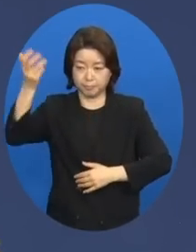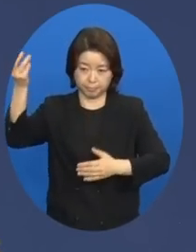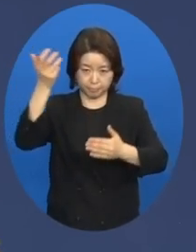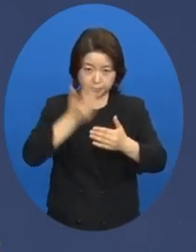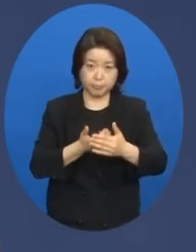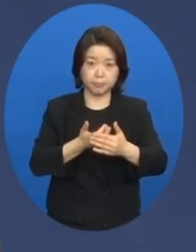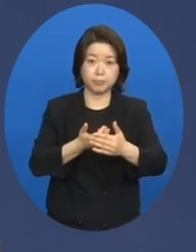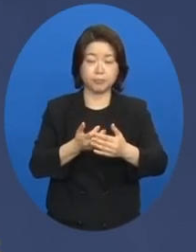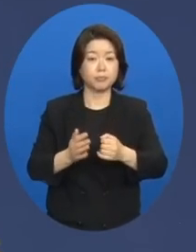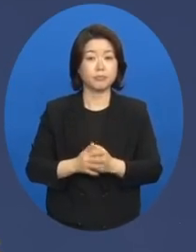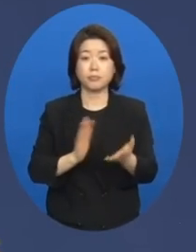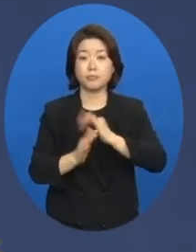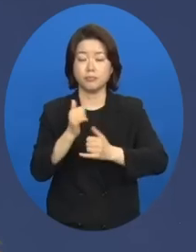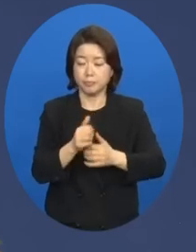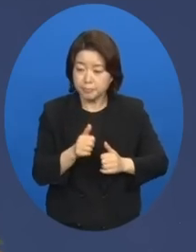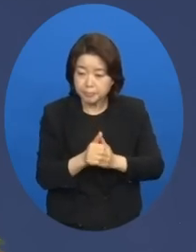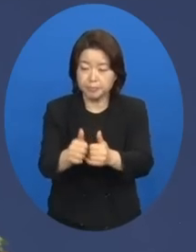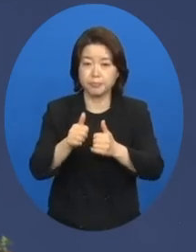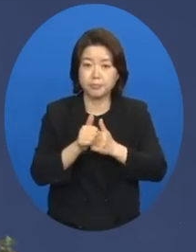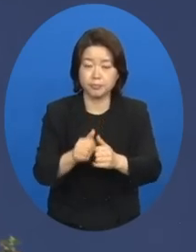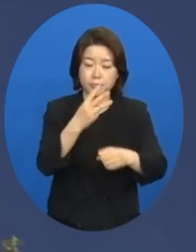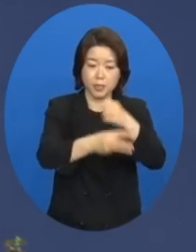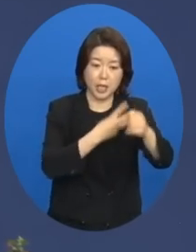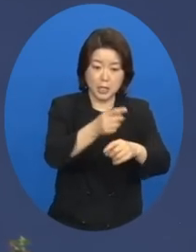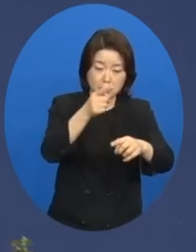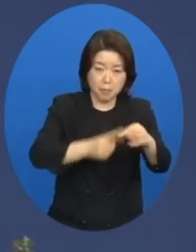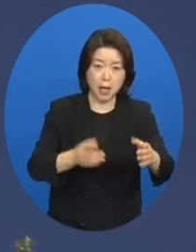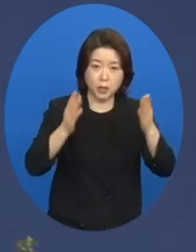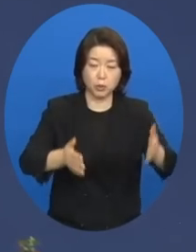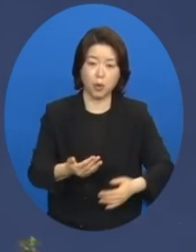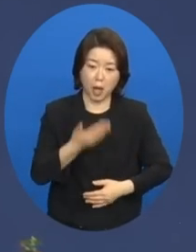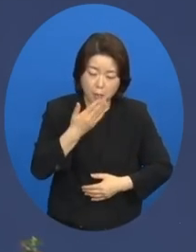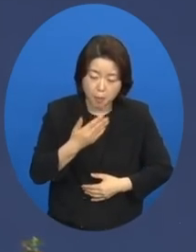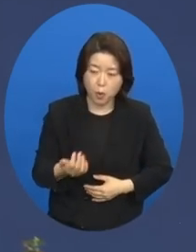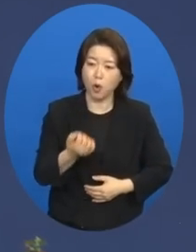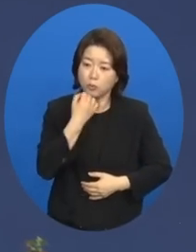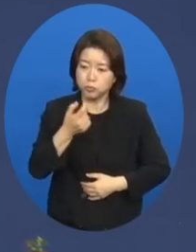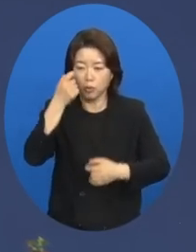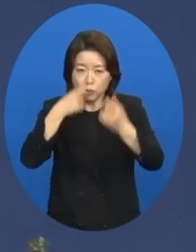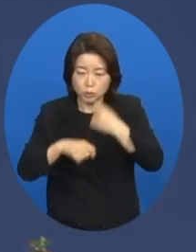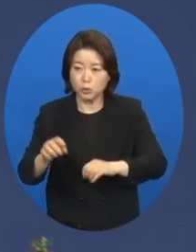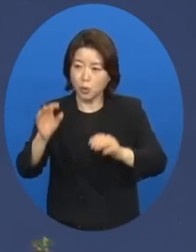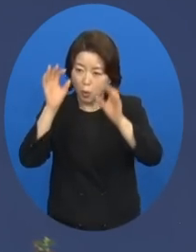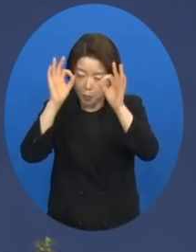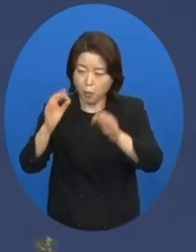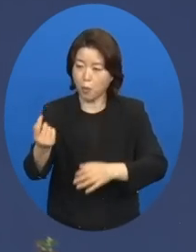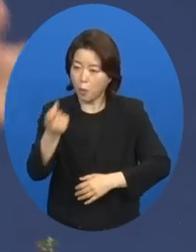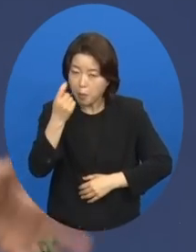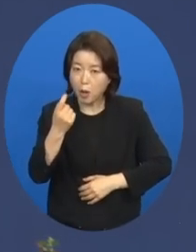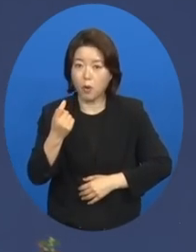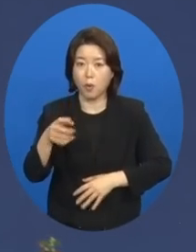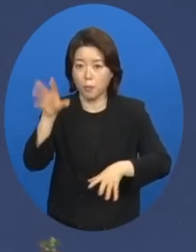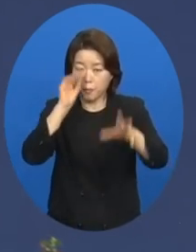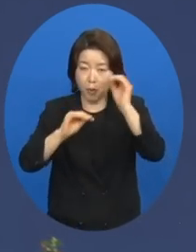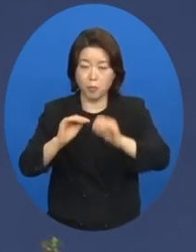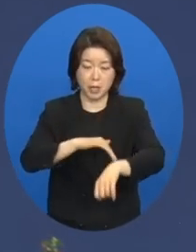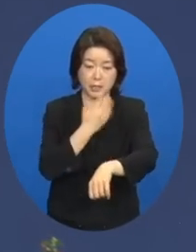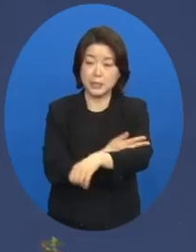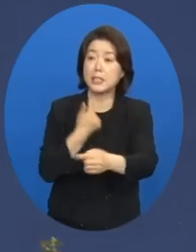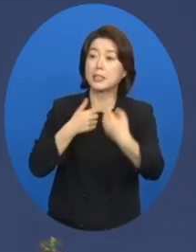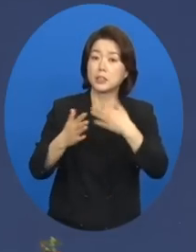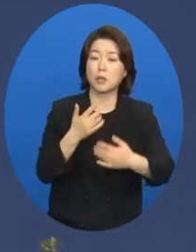그렇게 예수님을 따라다니며 3년 반 동안 먹고 마시고 울고 웃고 배우고 보고 심지어는 능력까지